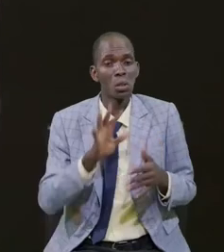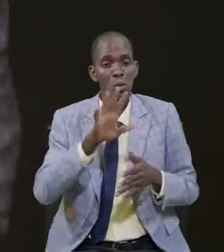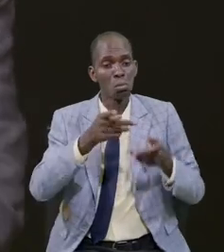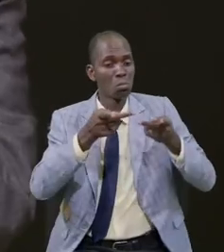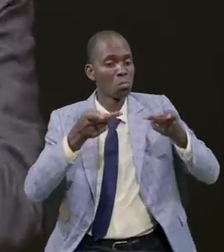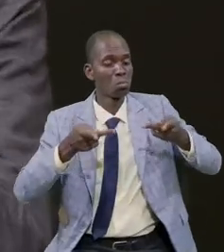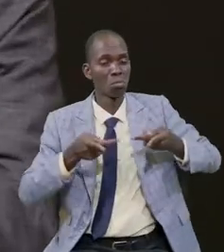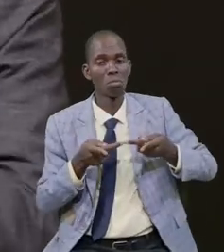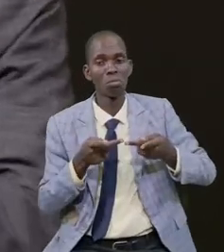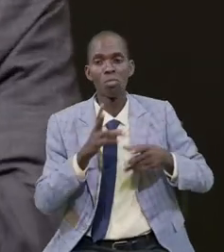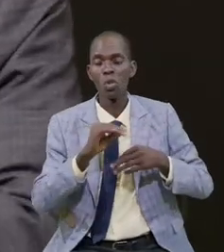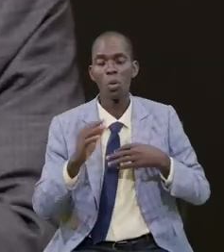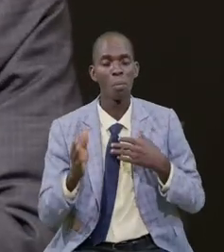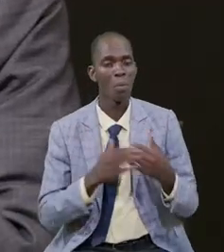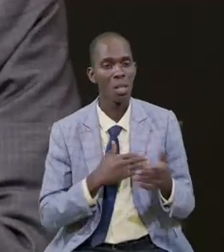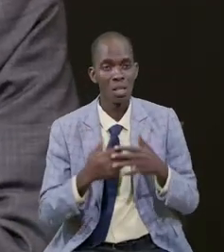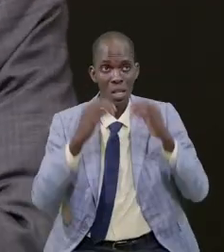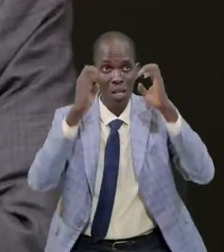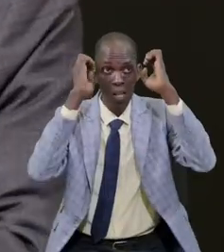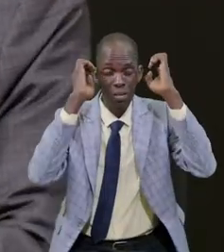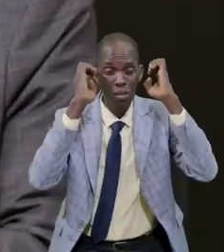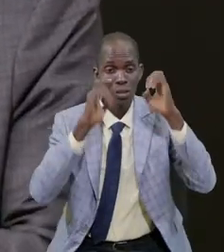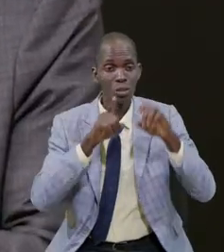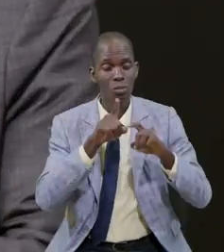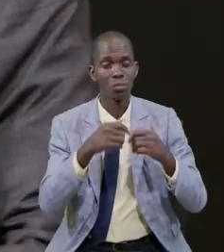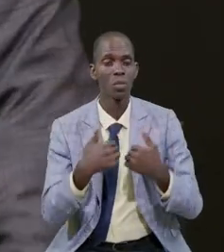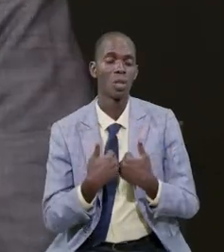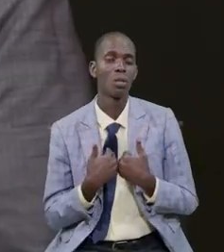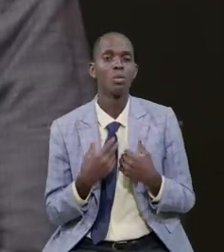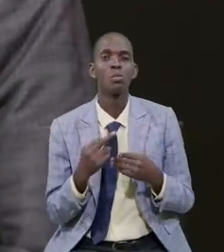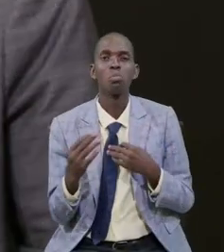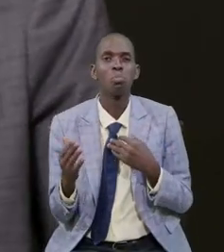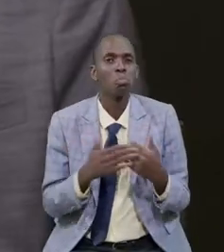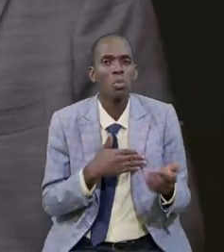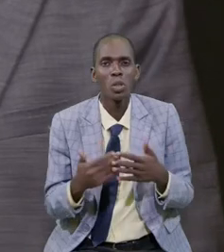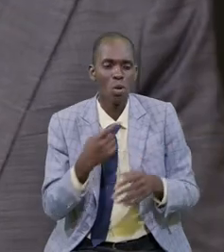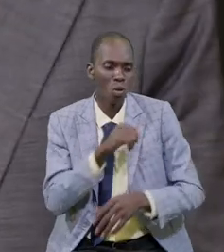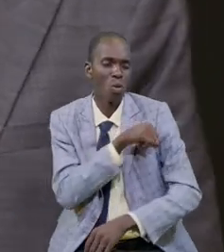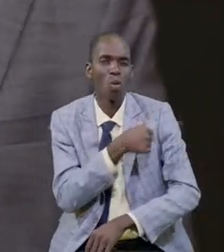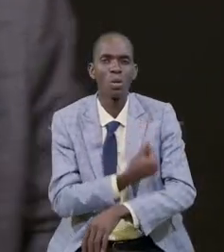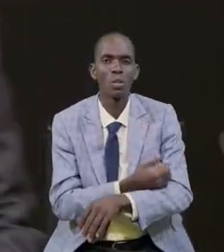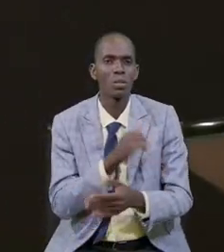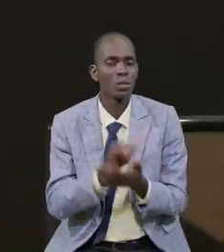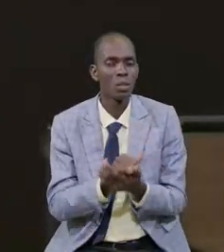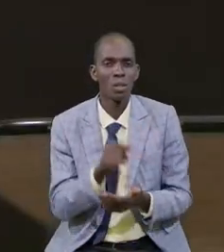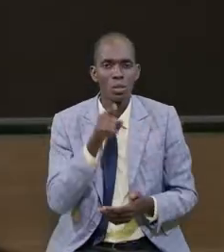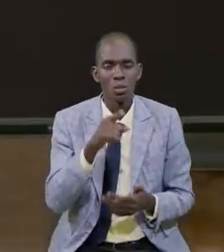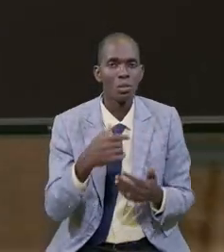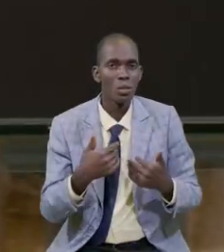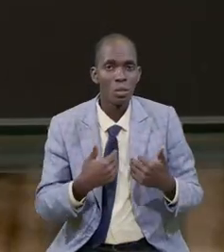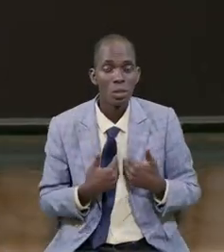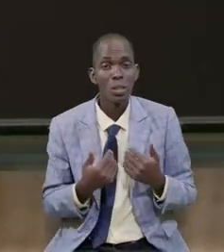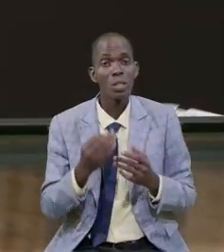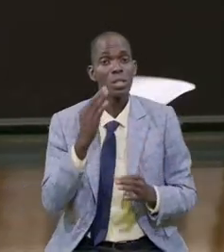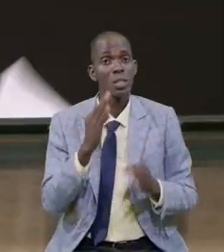détient, quelle que soit l'instruction, l'éducation que quelqu'un a reçue, quelle que soit l'autorité qu'on